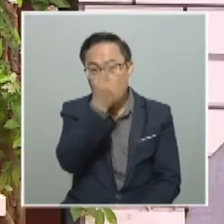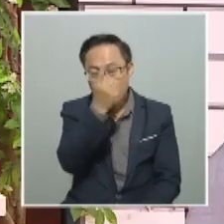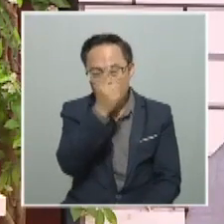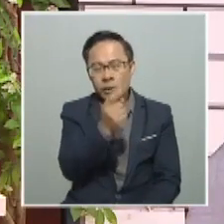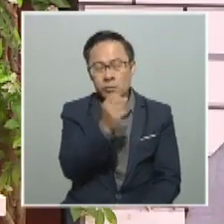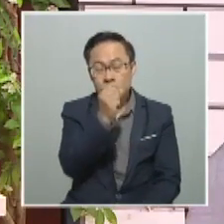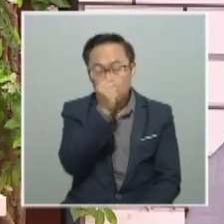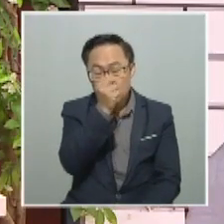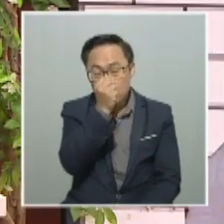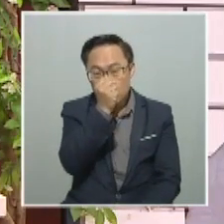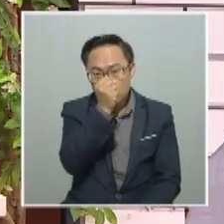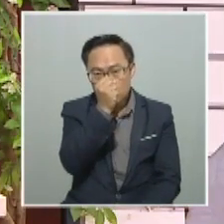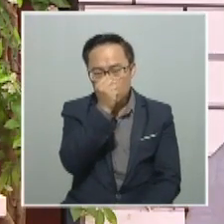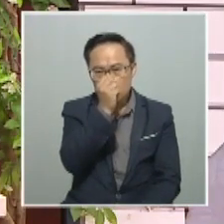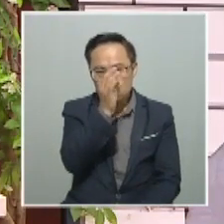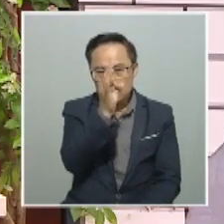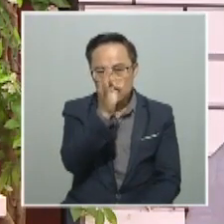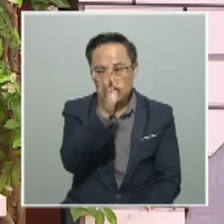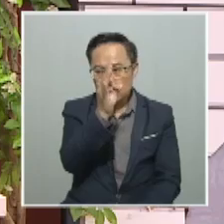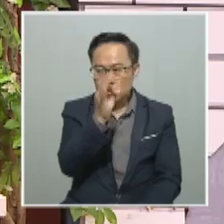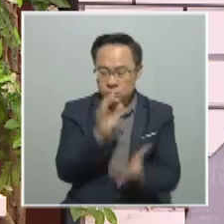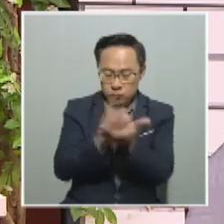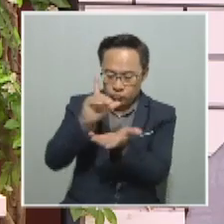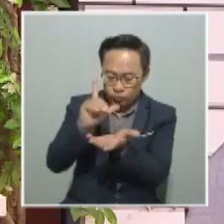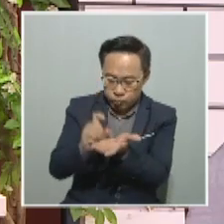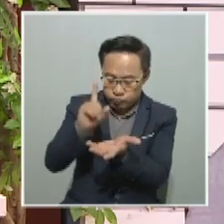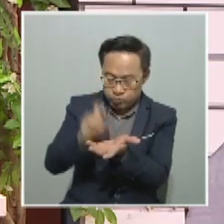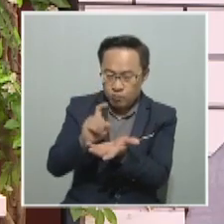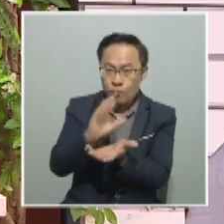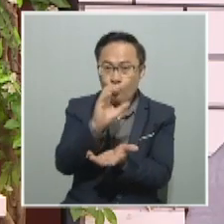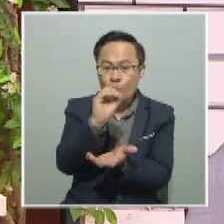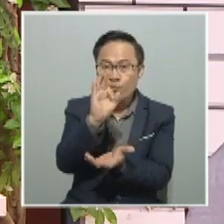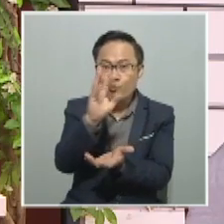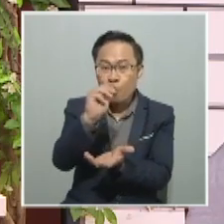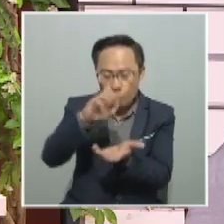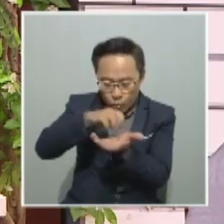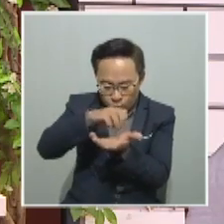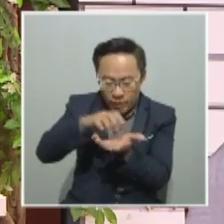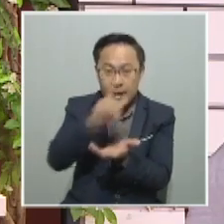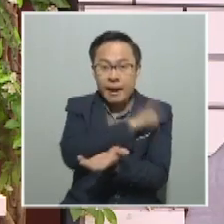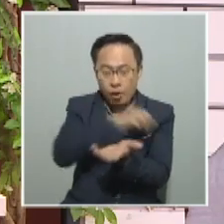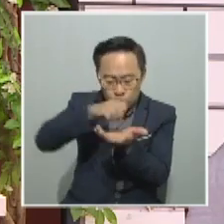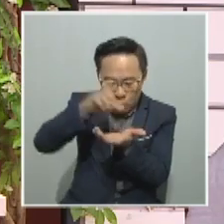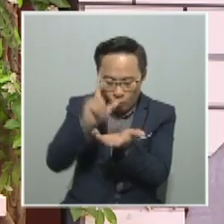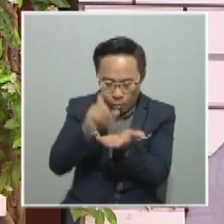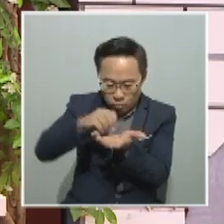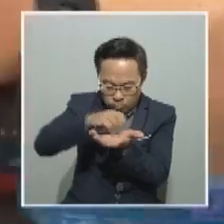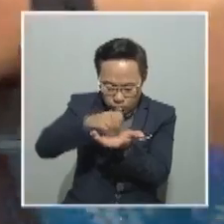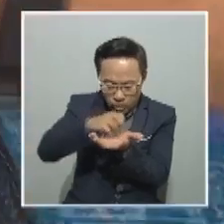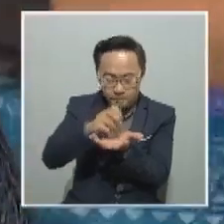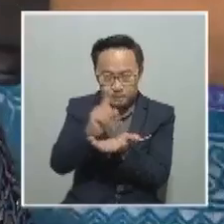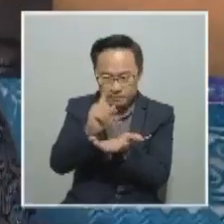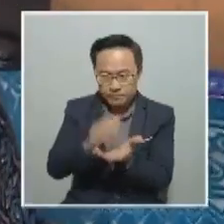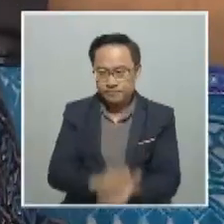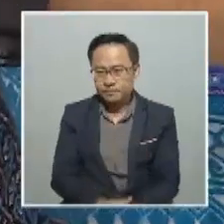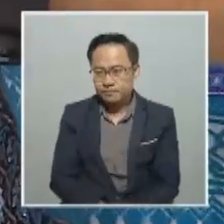แบบหนึ่งดูนั่นก็คือแบบหัวปั๊มนะคะแบบหัวปั๊มมั่นใจได้เลยนะคะว่าถ้าแบบหัวปั๊มแล้วไม่ฟุ้งกระจายอย่าง